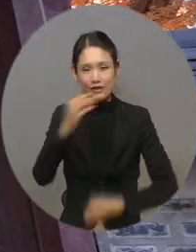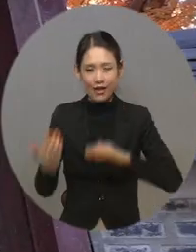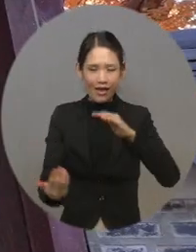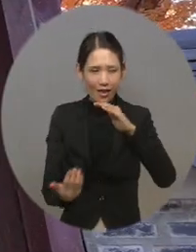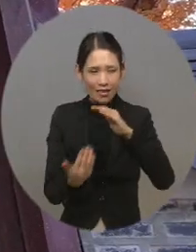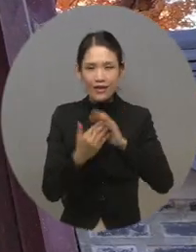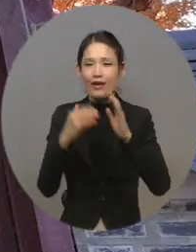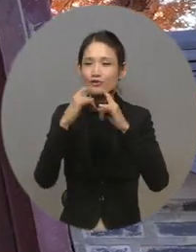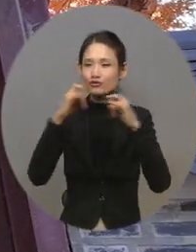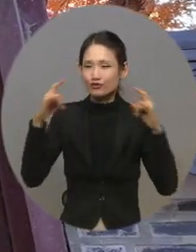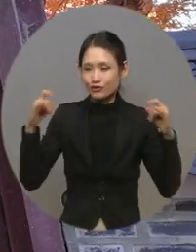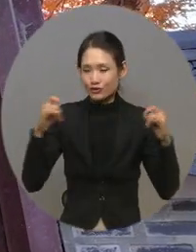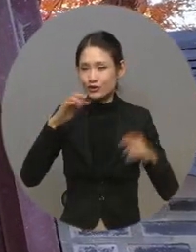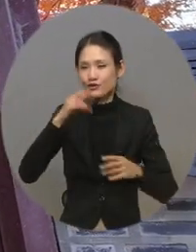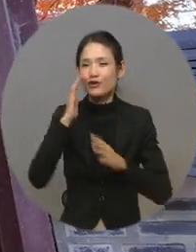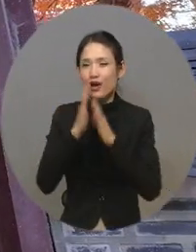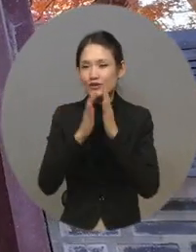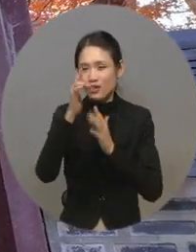궁중정원입니다.